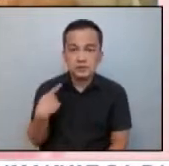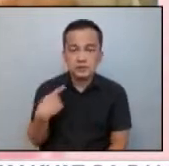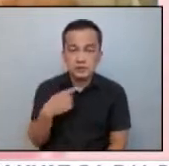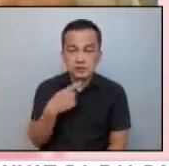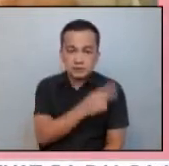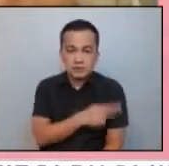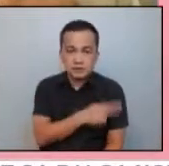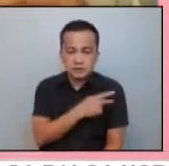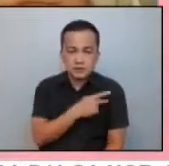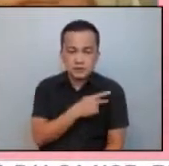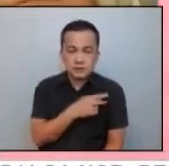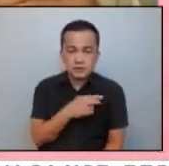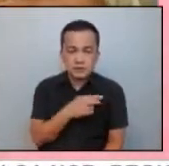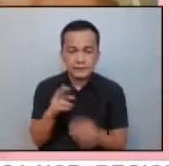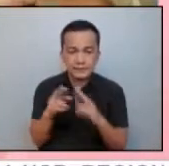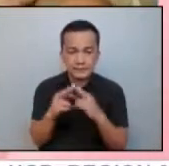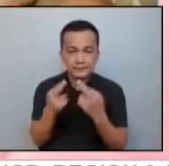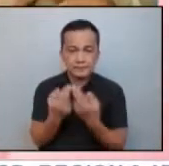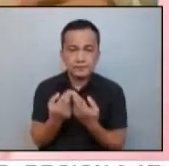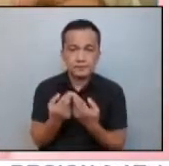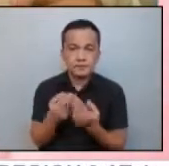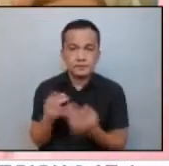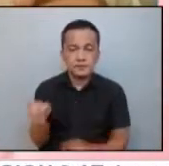o relative po na